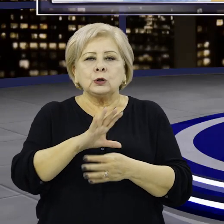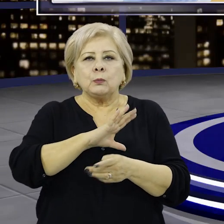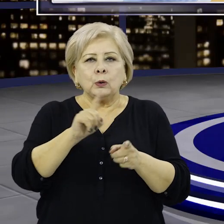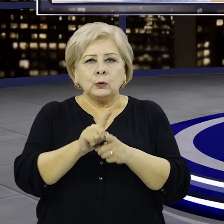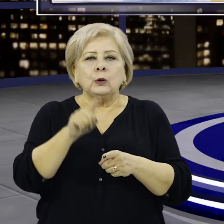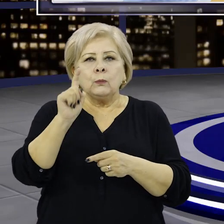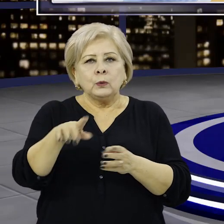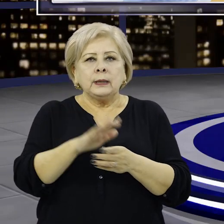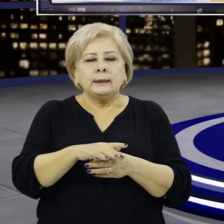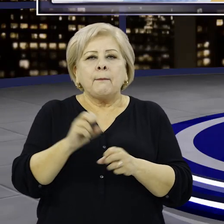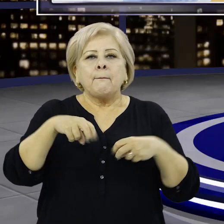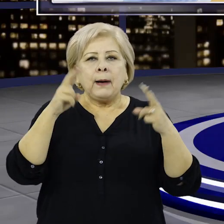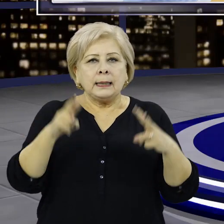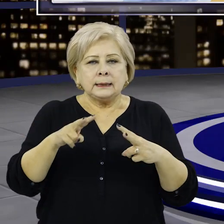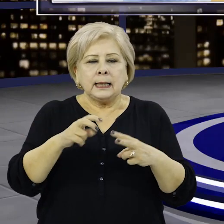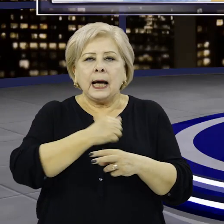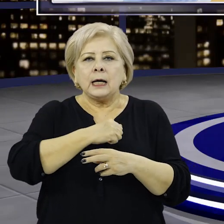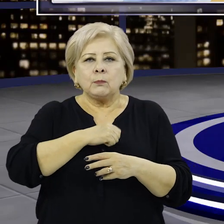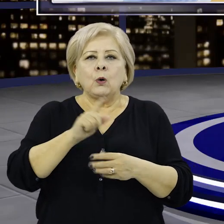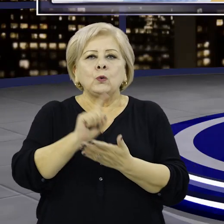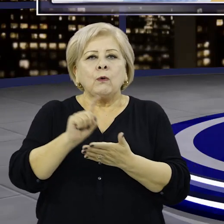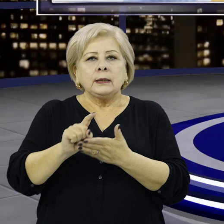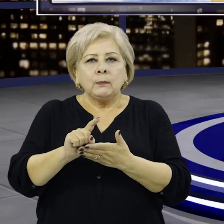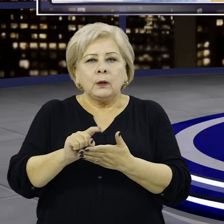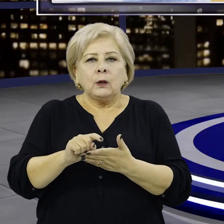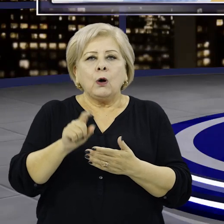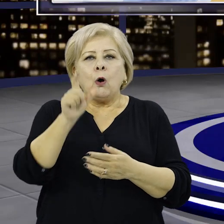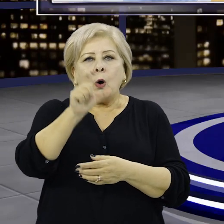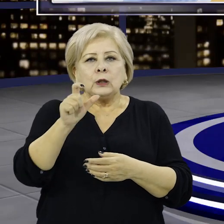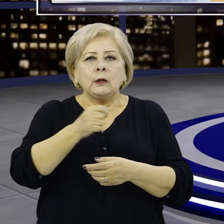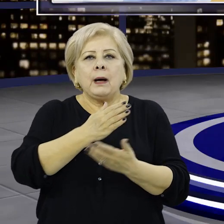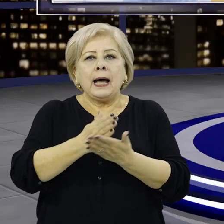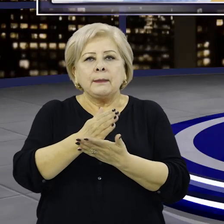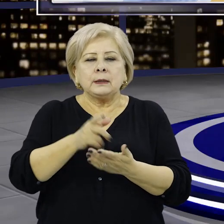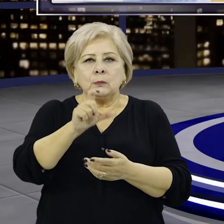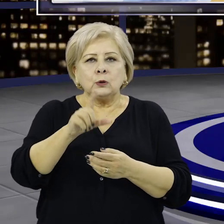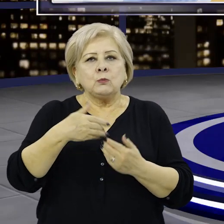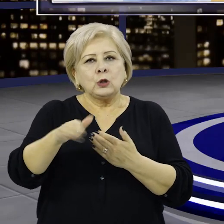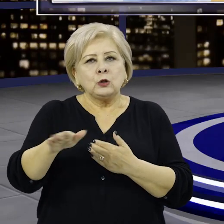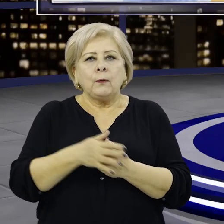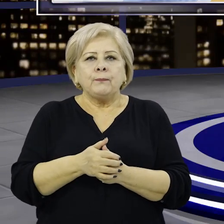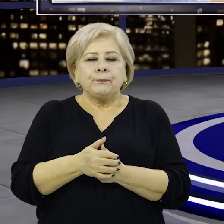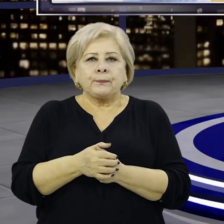bo'lib, bundan maxsus va harbiy unvonga ega bo'lgan xodim hamda harbiy xizmatchilar mustasno.